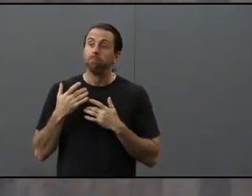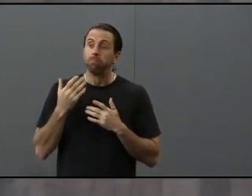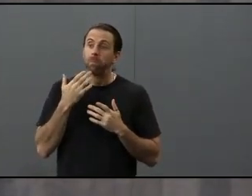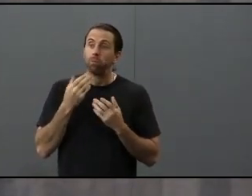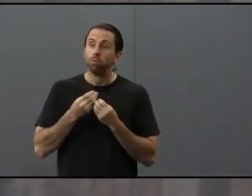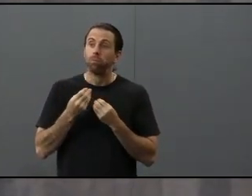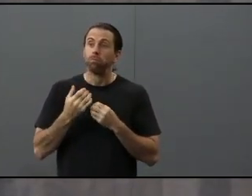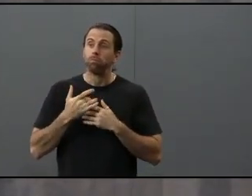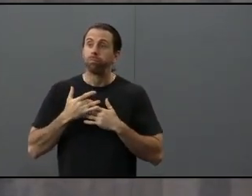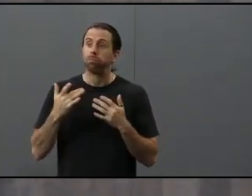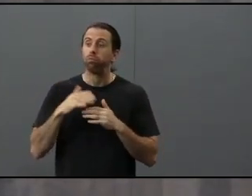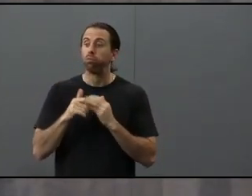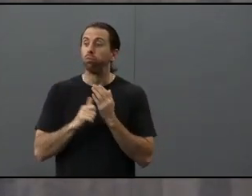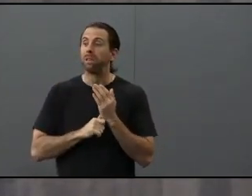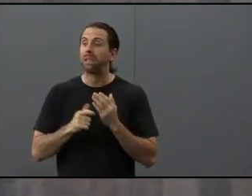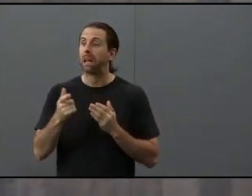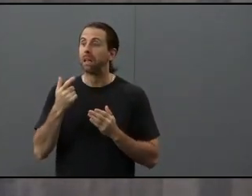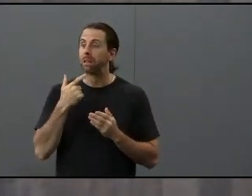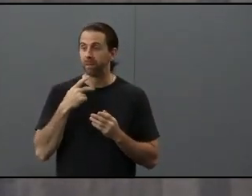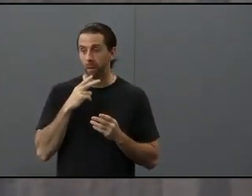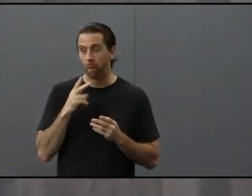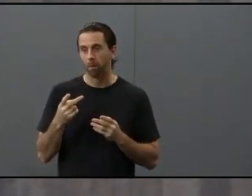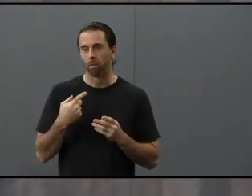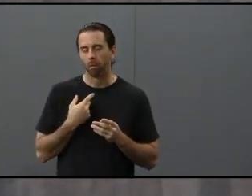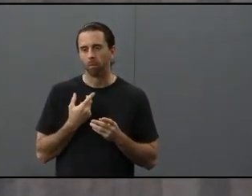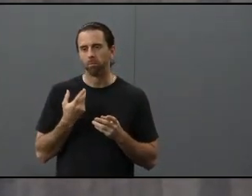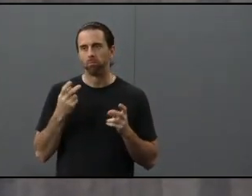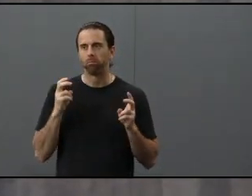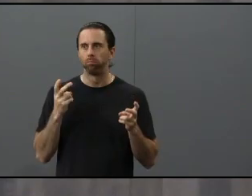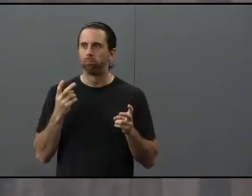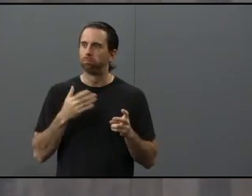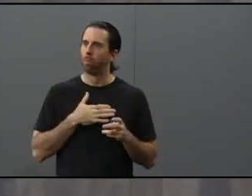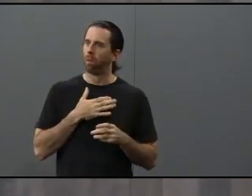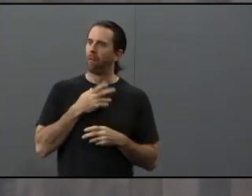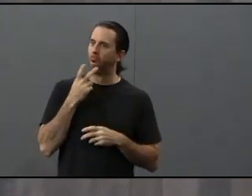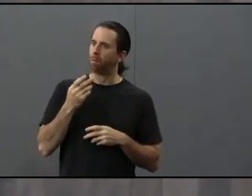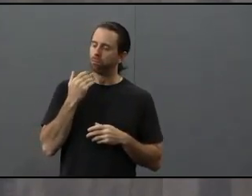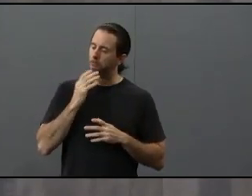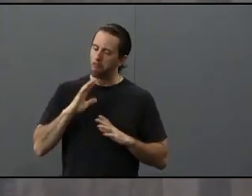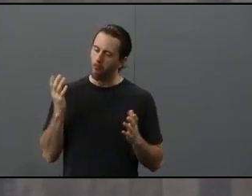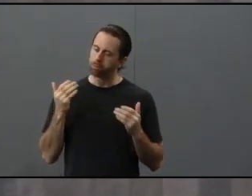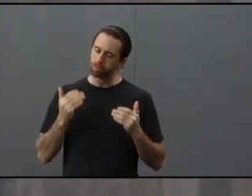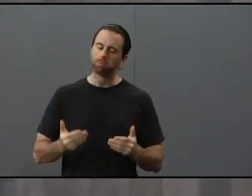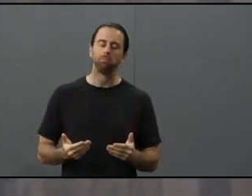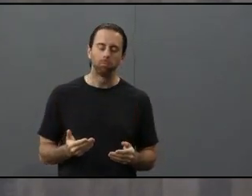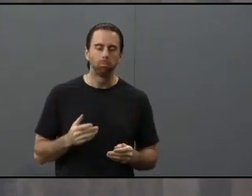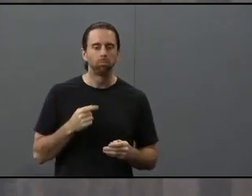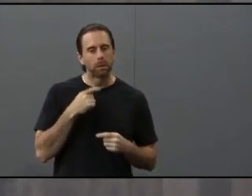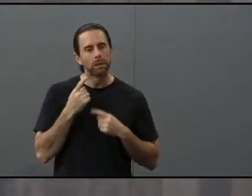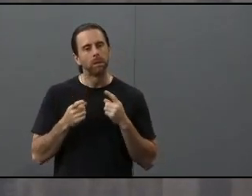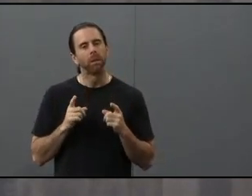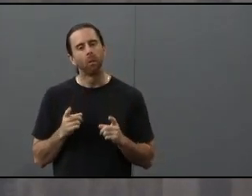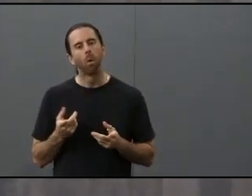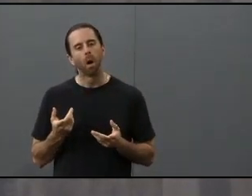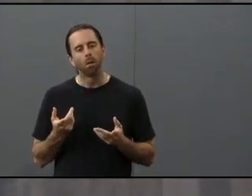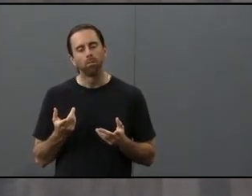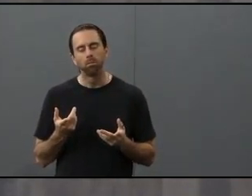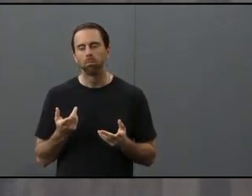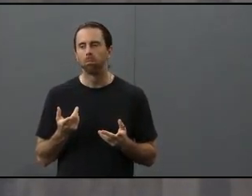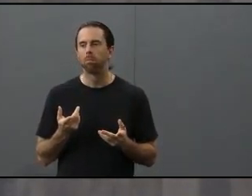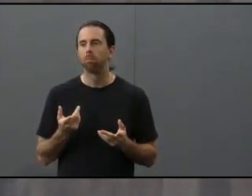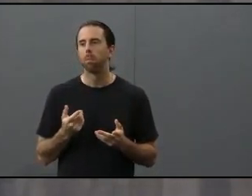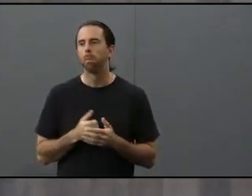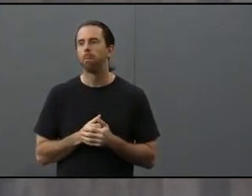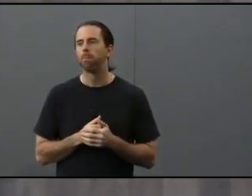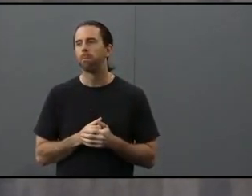à l'ensemble du dossier là vraiment c'est c'est rafraîchissant de voir des citoyens qui ne se gênent pas pour dire des fois quand on air ou quand